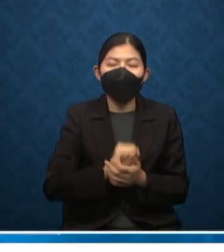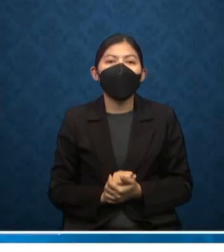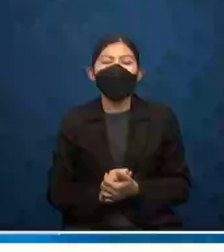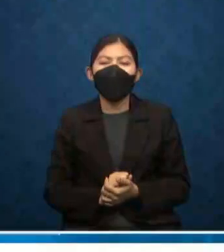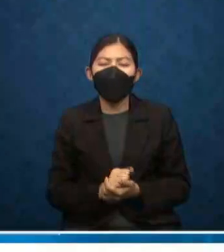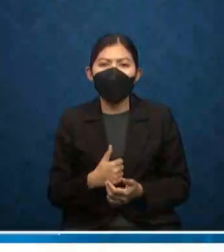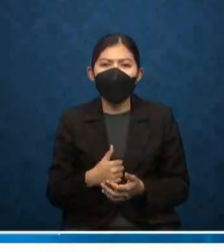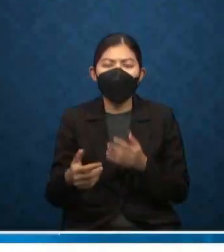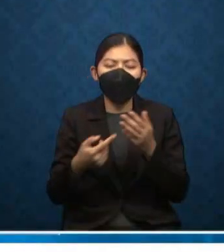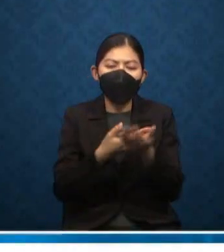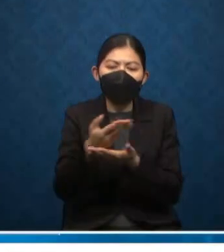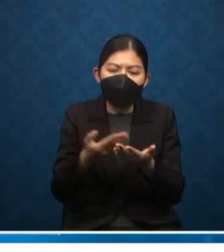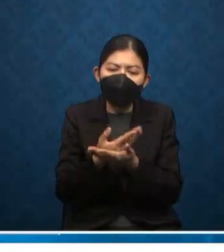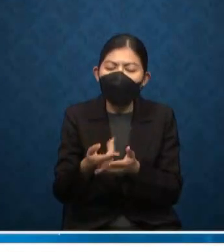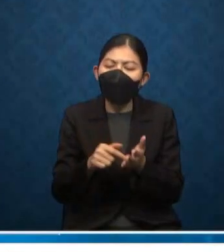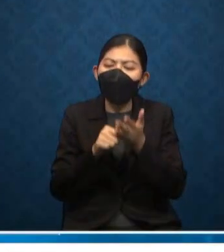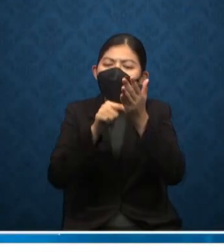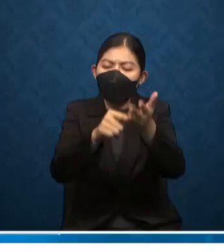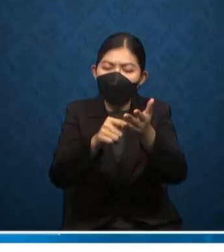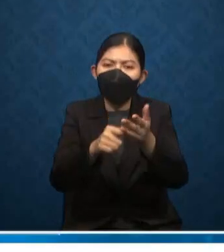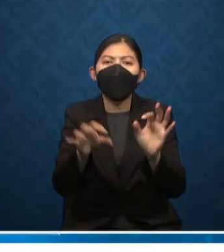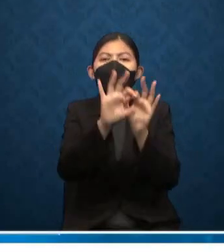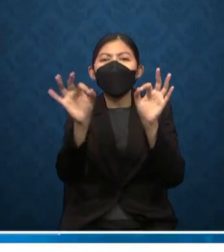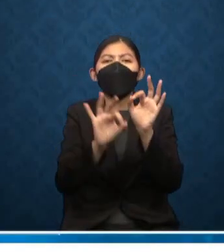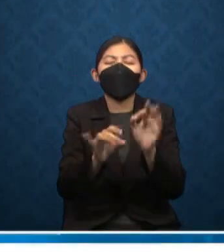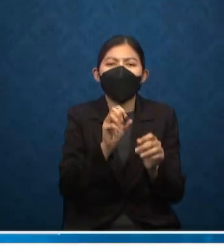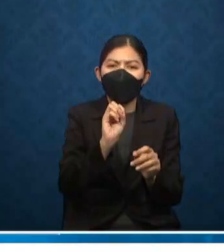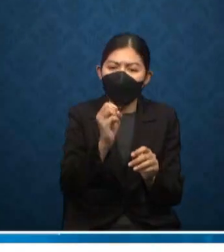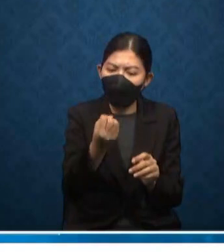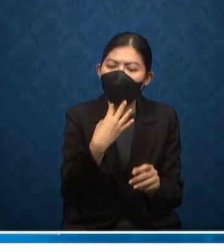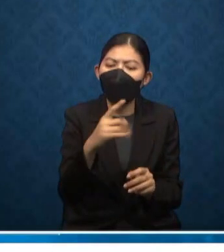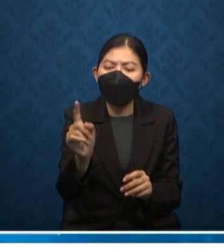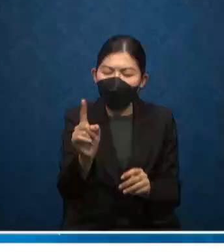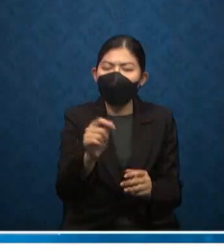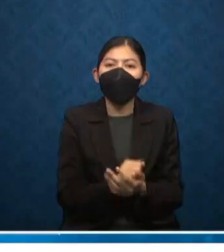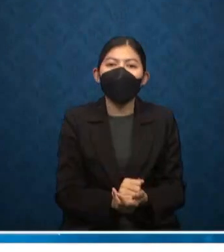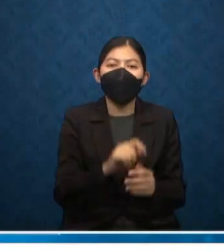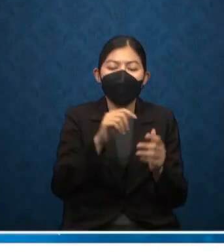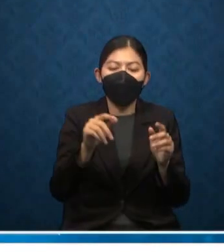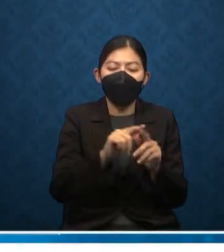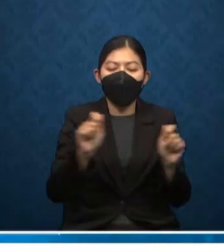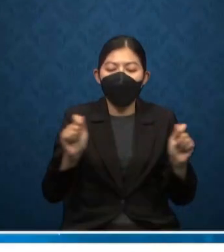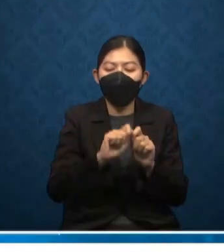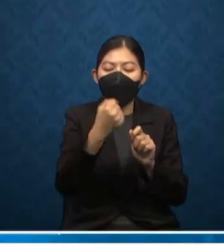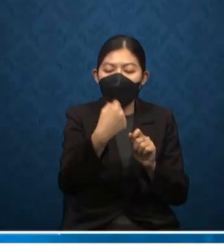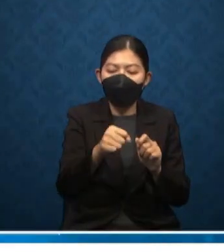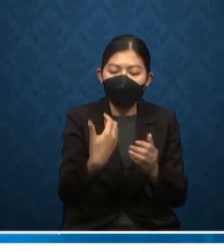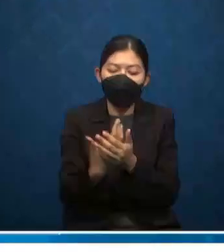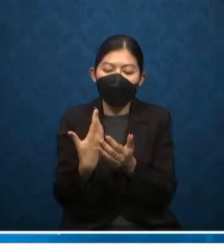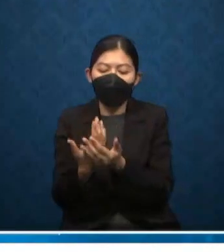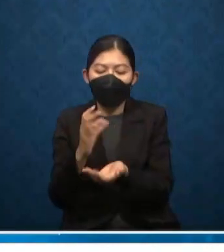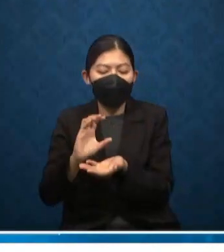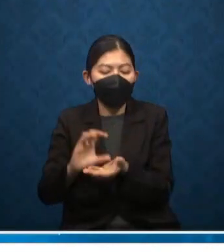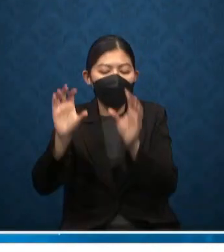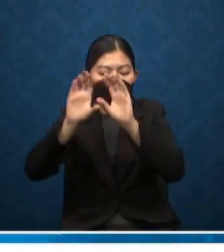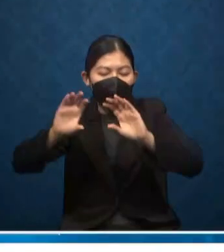ยติเพิ่มขึ้นมาในอนุ10นั้นมีข้อความดังนี้ครับอนุ10เงินอุดหนุนของรัฐบาลแต่ผ